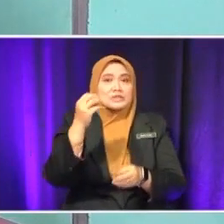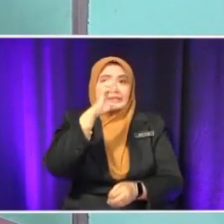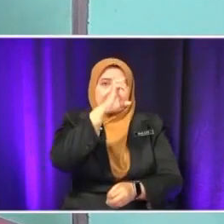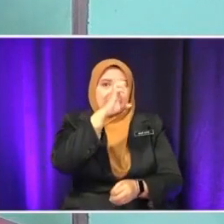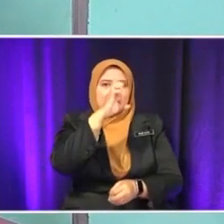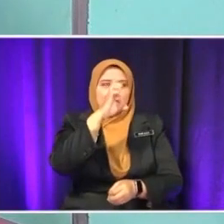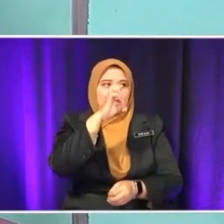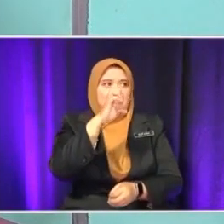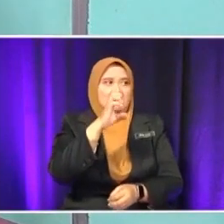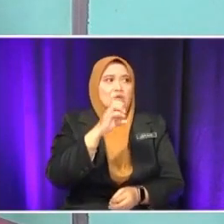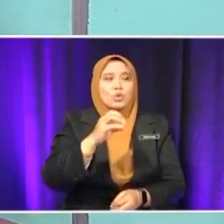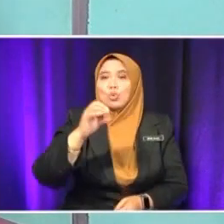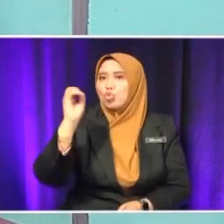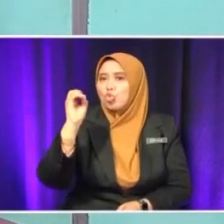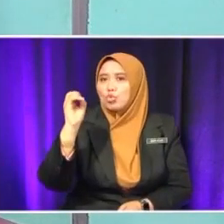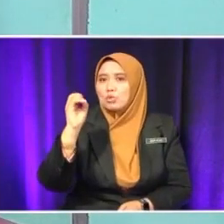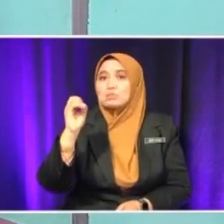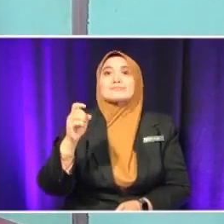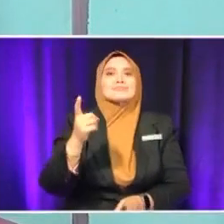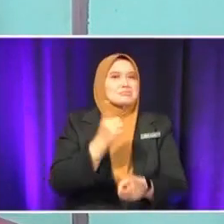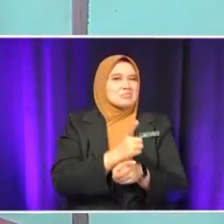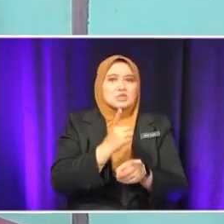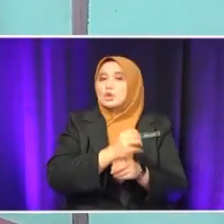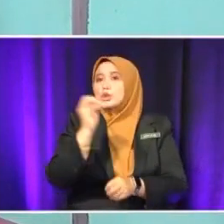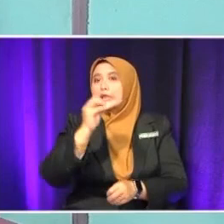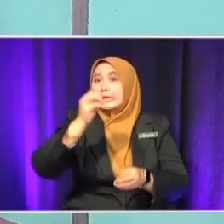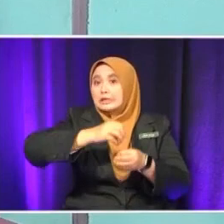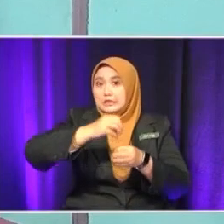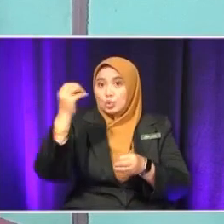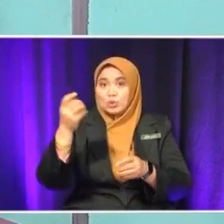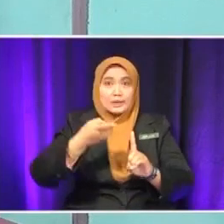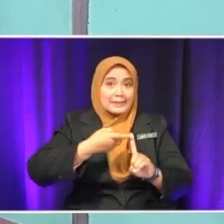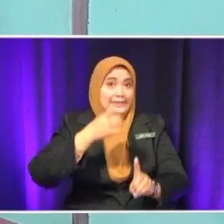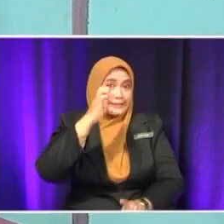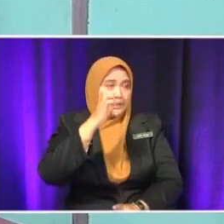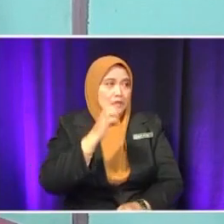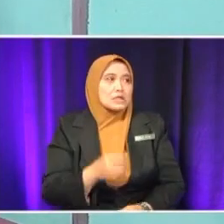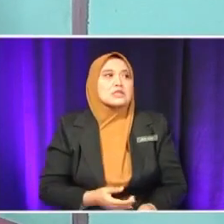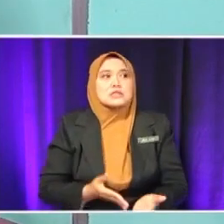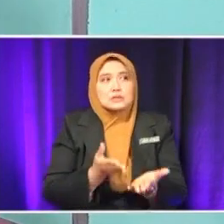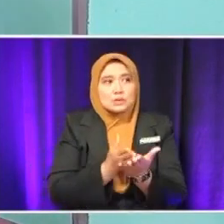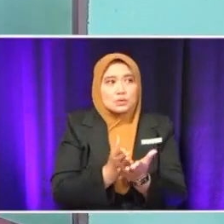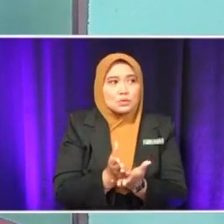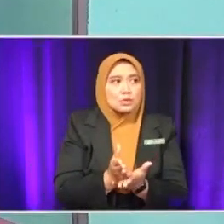keluar. Seterusnya di apa, darjah masuk, degree in untuk F ialah kosong.